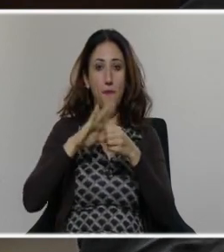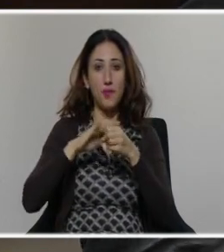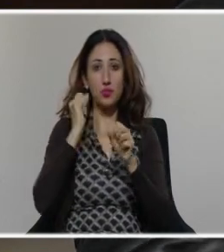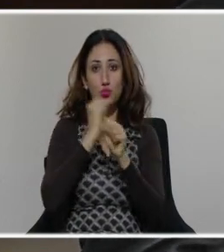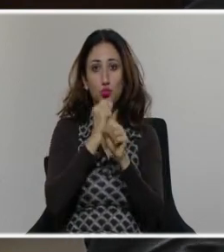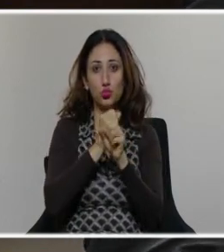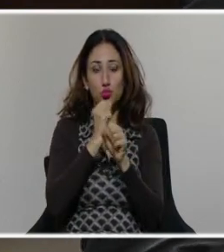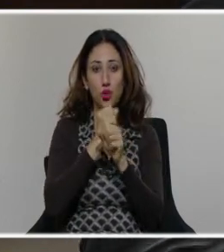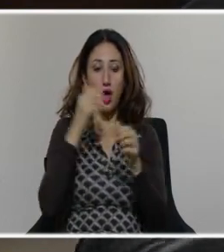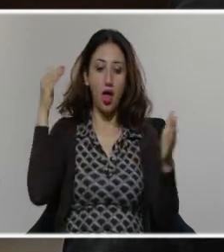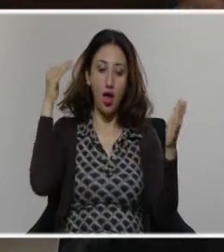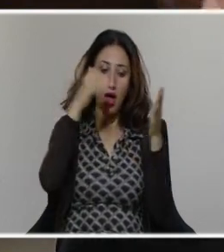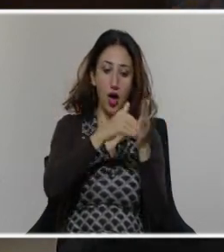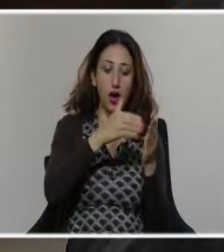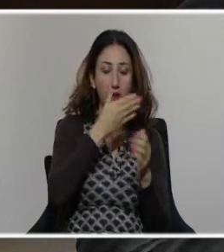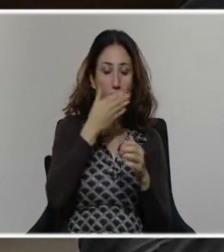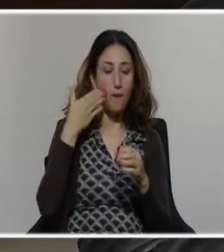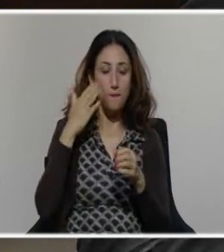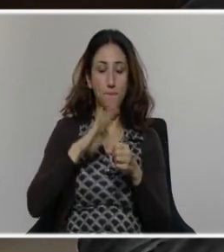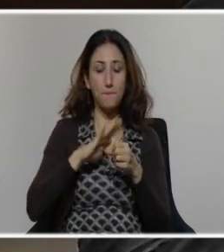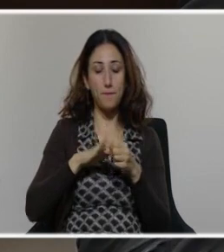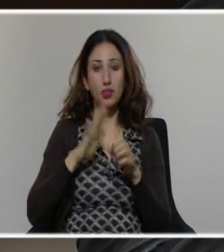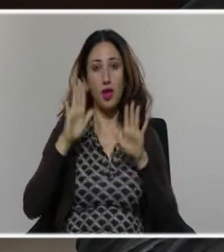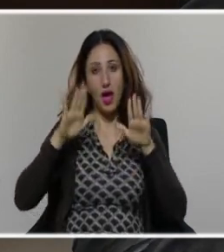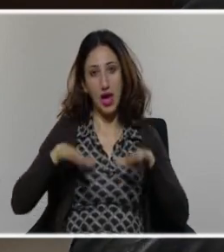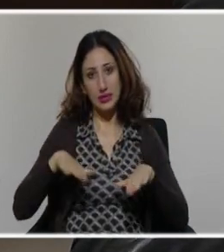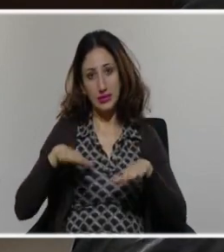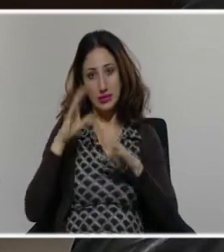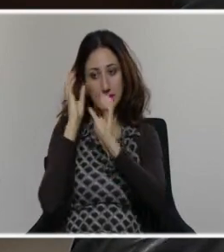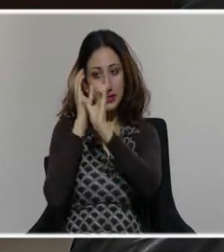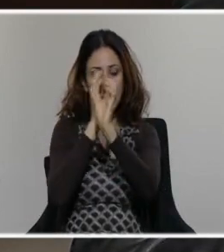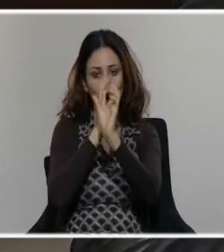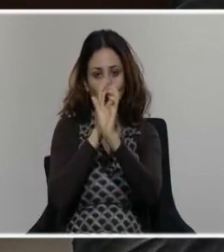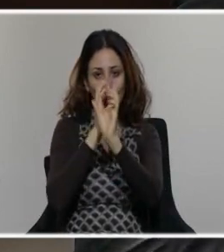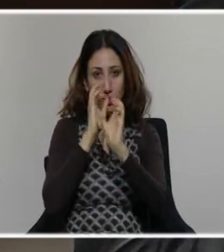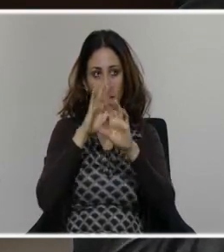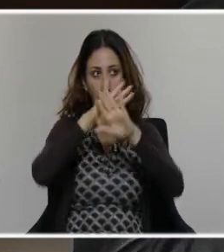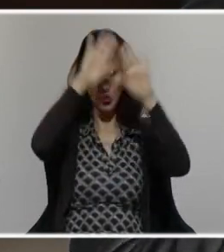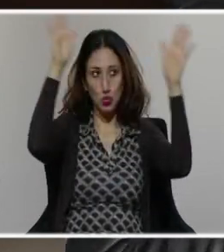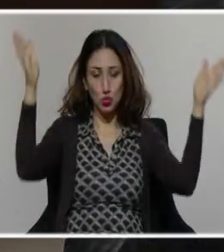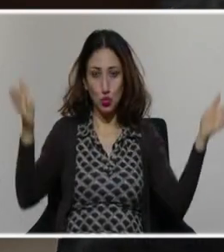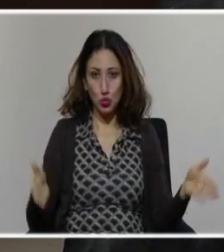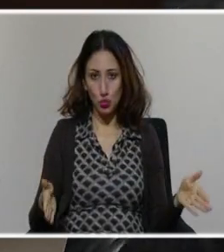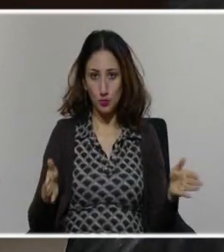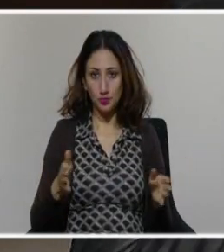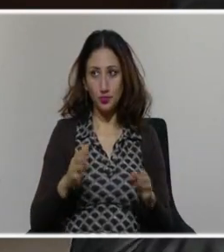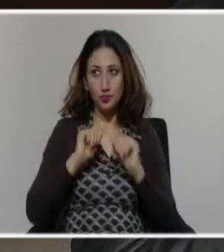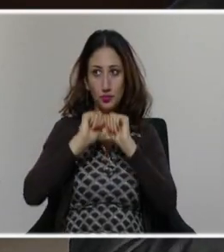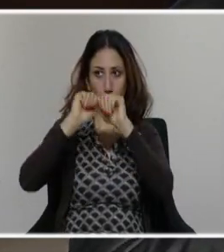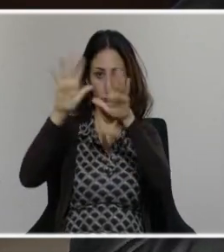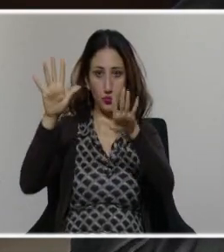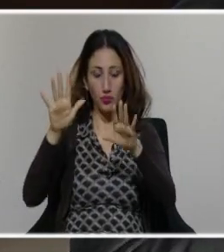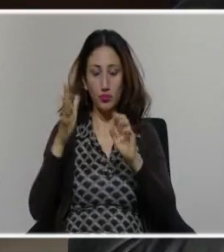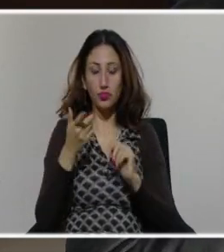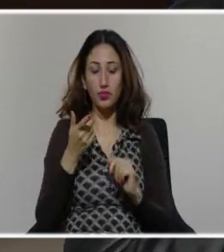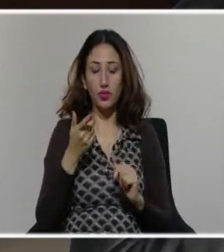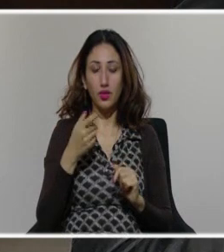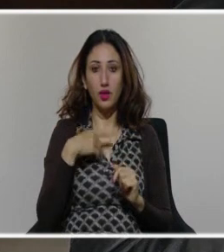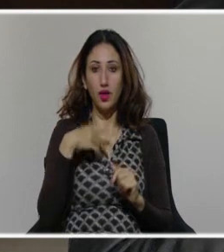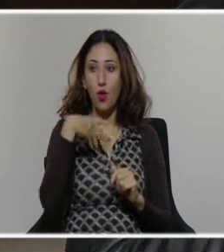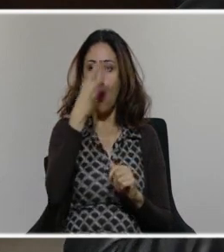تقريبا اخر رمضان، وكلنا قاعدين في الاستوديو، كان تصوير معظمه كان في الاستوديو، كانت الحلقة تخلص على الهواء وتتذاع. فكان بينا